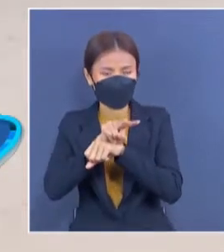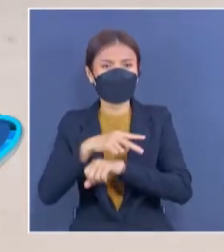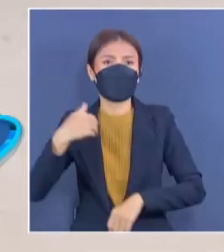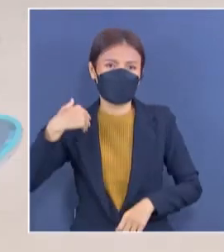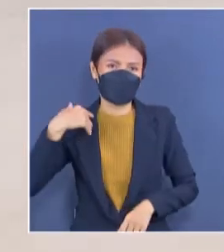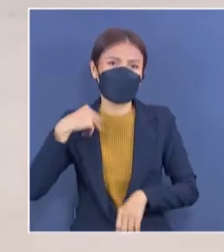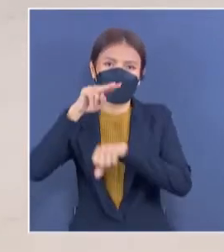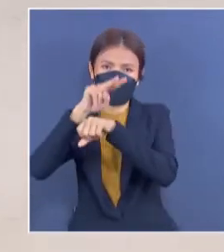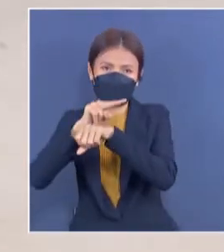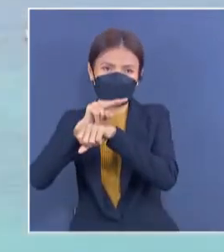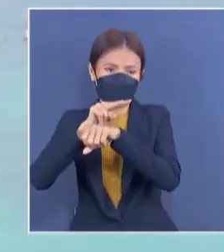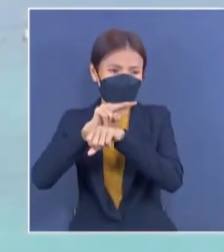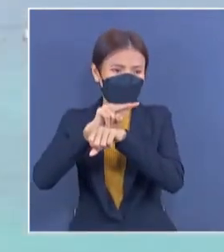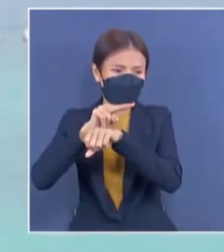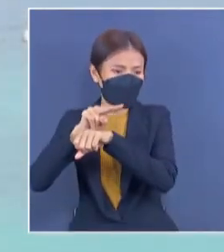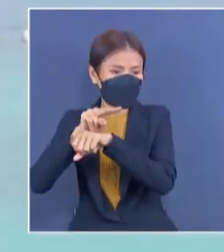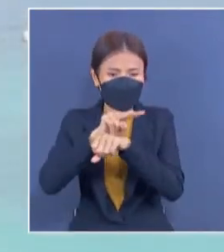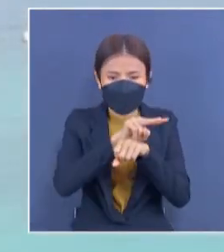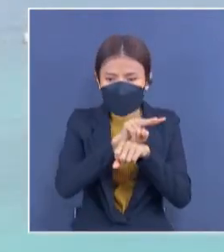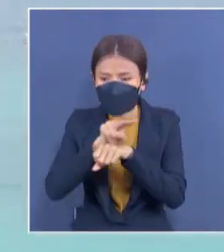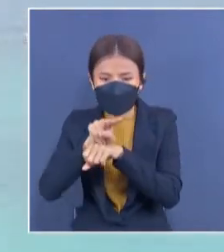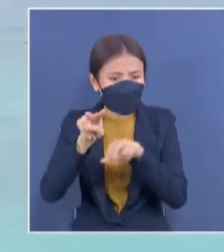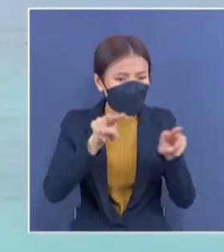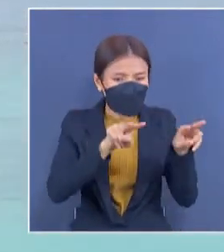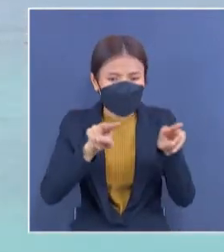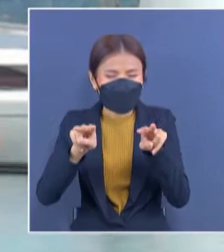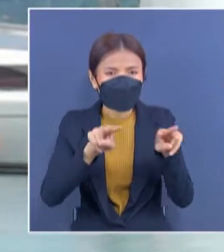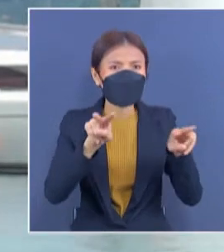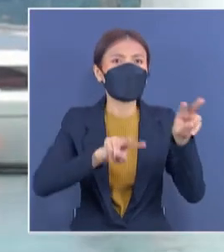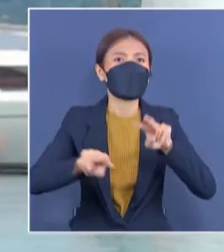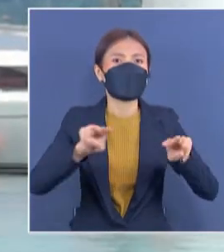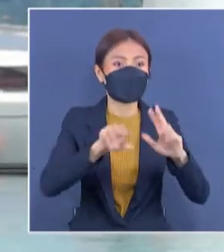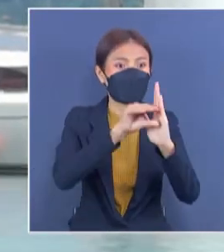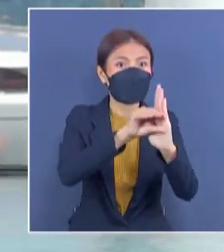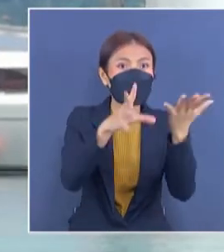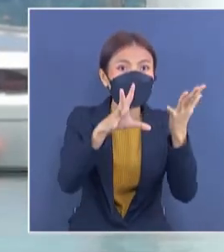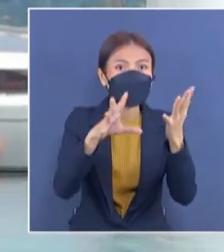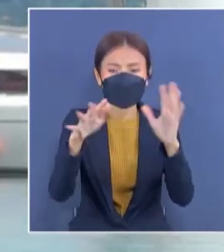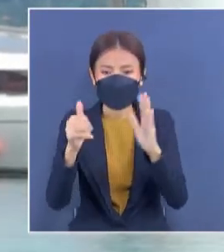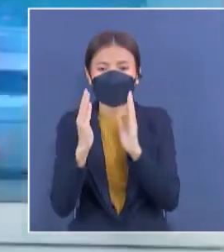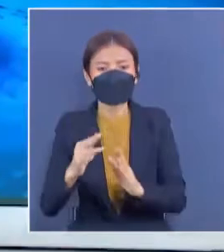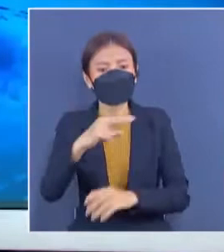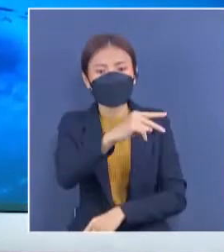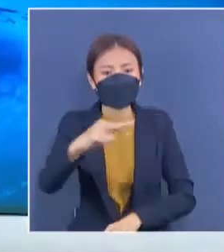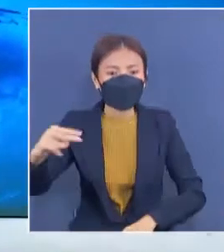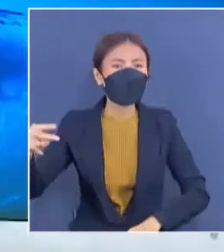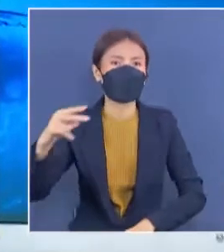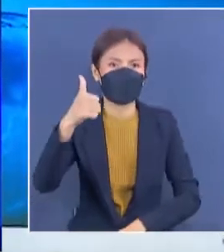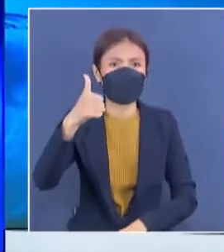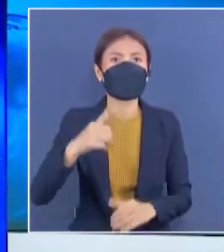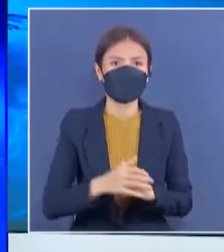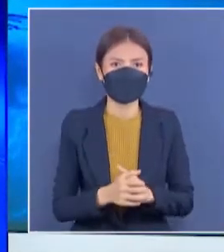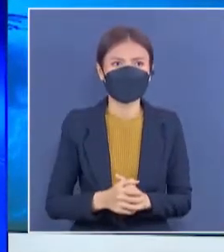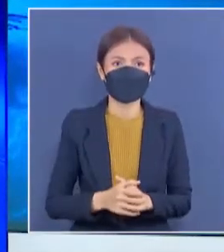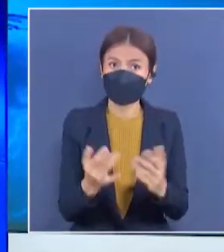ในพื้นที่นี้ไม่มีฉลามแล้วถึงจะอนุญาตให้นักท่องเที่ยวลงไปเล่นน้ำได้ค่ะ หลังจากนี้เนี่ยเดี๋ยวเขาจะไปสำรวจเลยนะครับว่าในพื้นที่ต